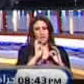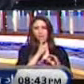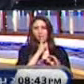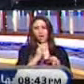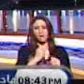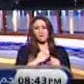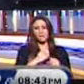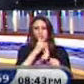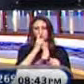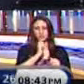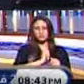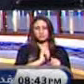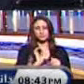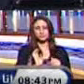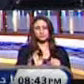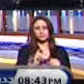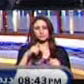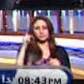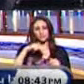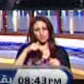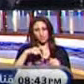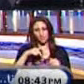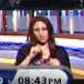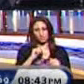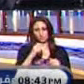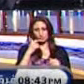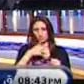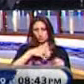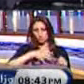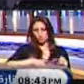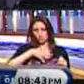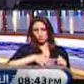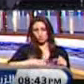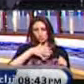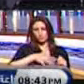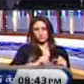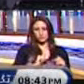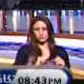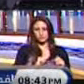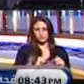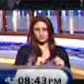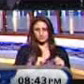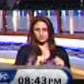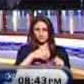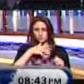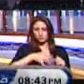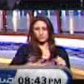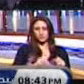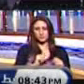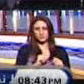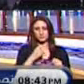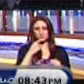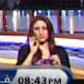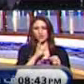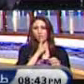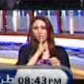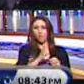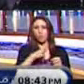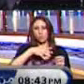حقه. النهاردة مجموعة من أئمة وزارة الأوقاف أطلقوا حركة أئمة بلا قيود، ودعوا لتلبية حقوق